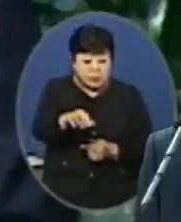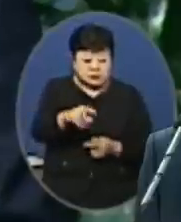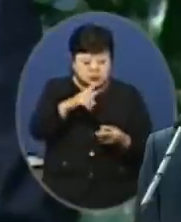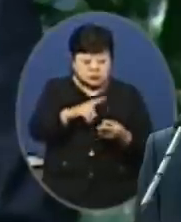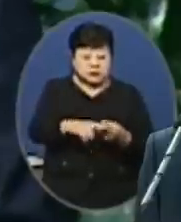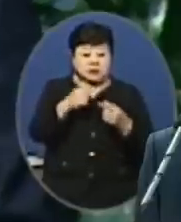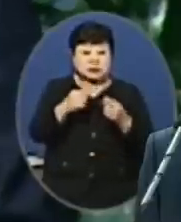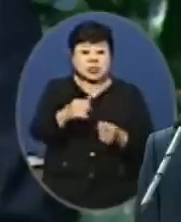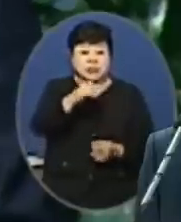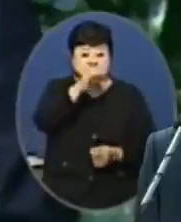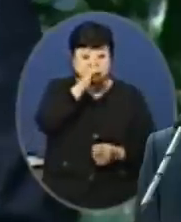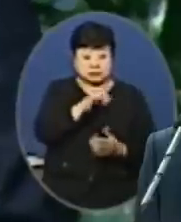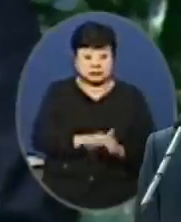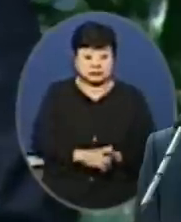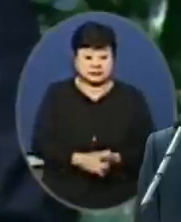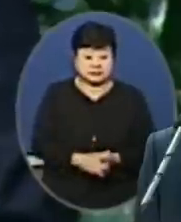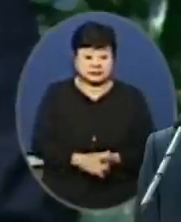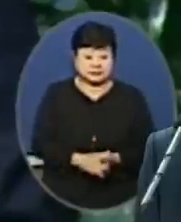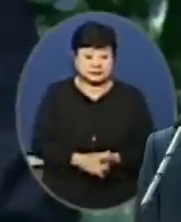그대로 살아계십니다.